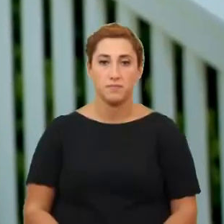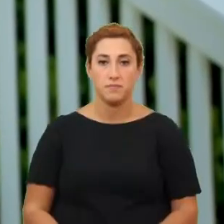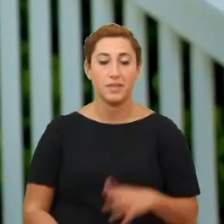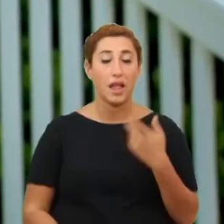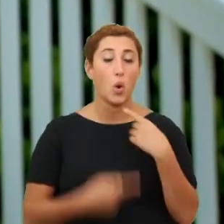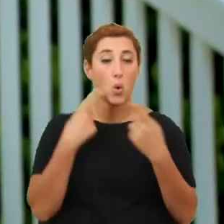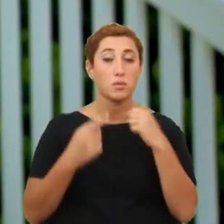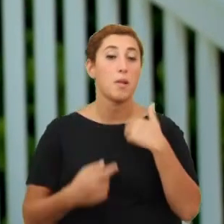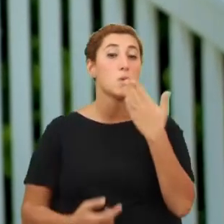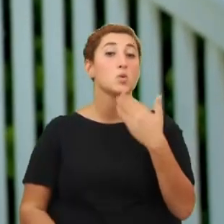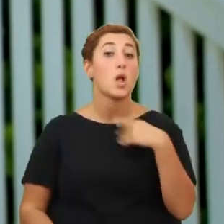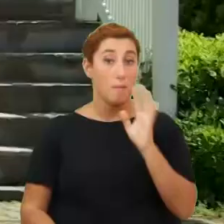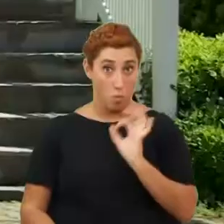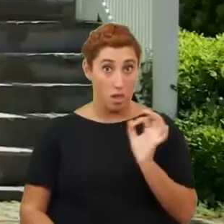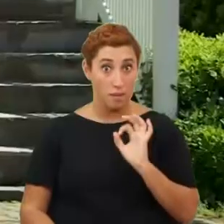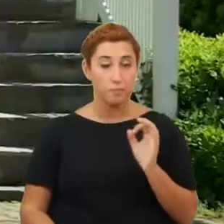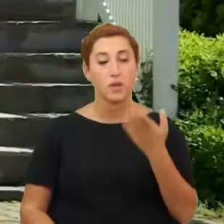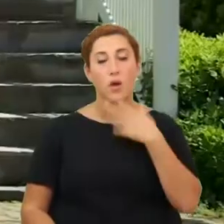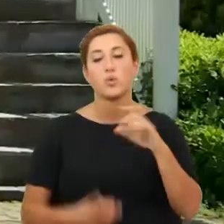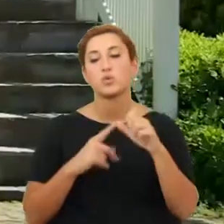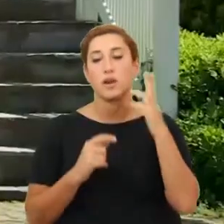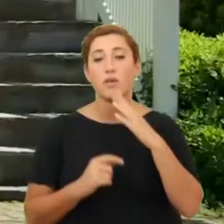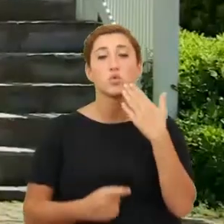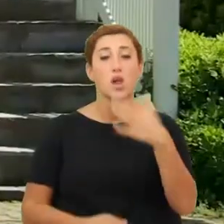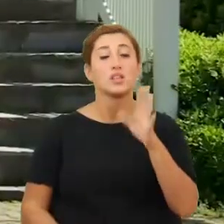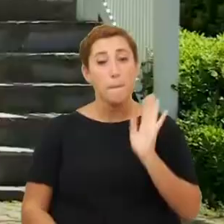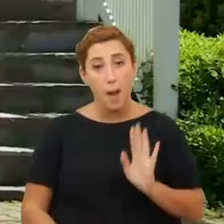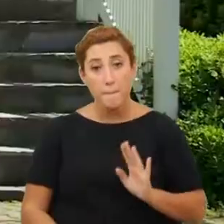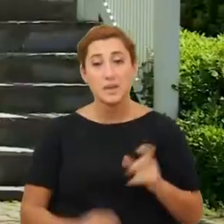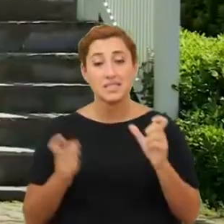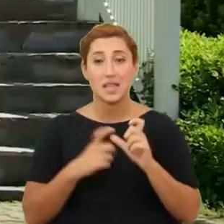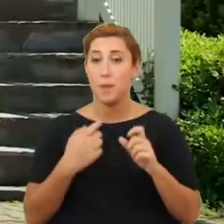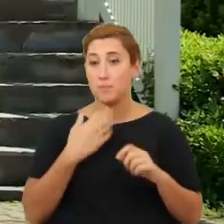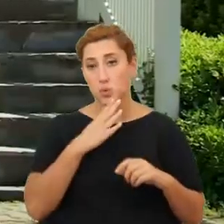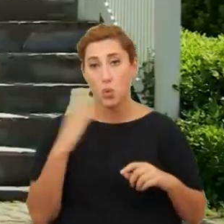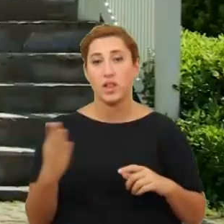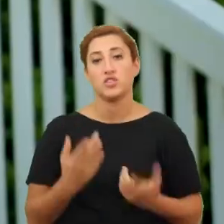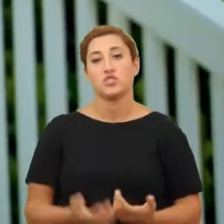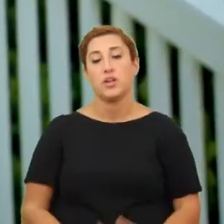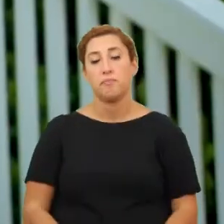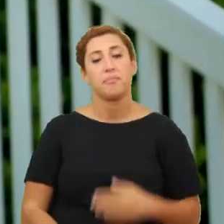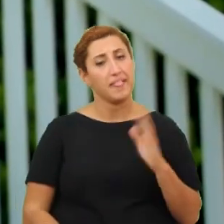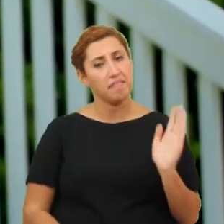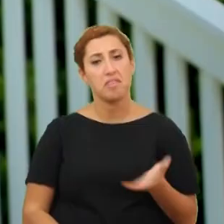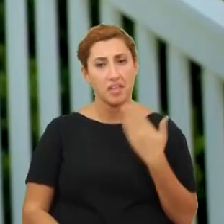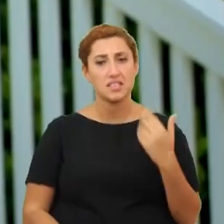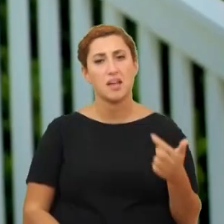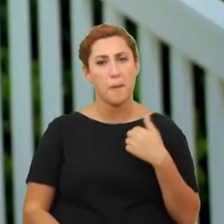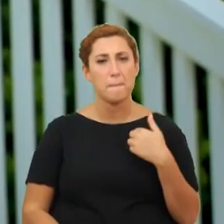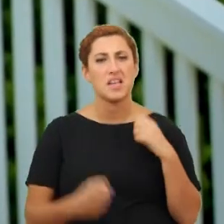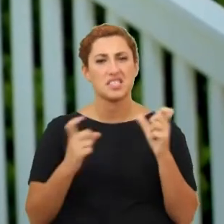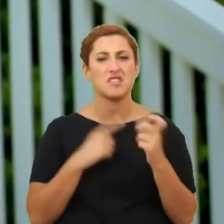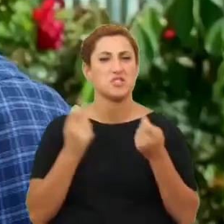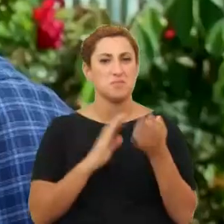Demek ne konuşacağını bana söylemeyeceksin öyle mi? Ya yok Şükrü Efendi, söyleyeceğim ama Sarp'a söyleyeceğim. Neyse, ben